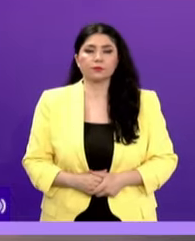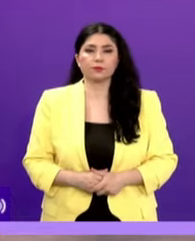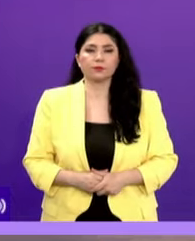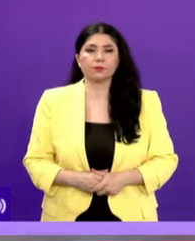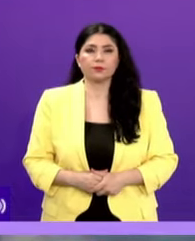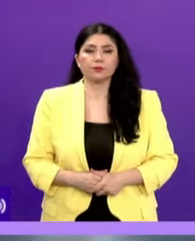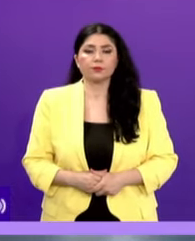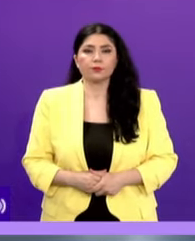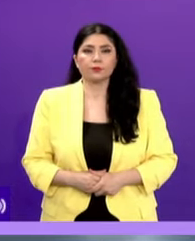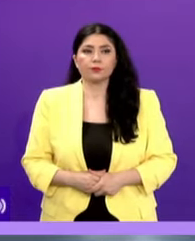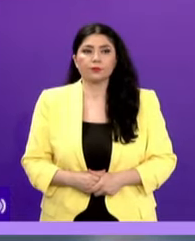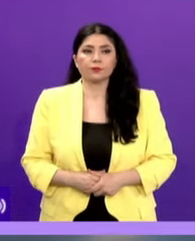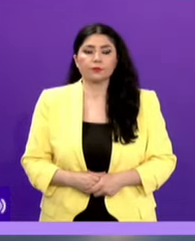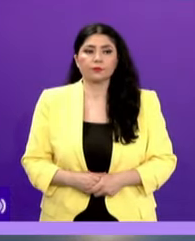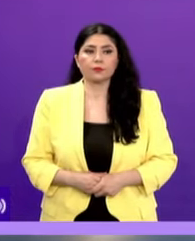bineînțeles,